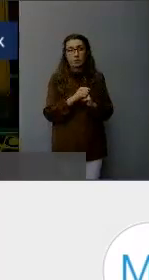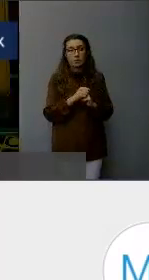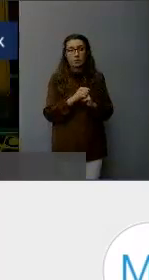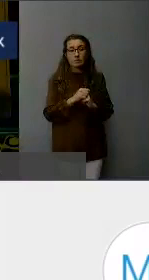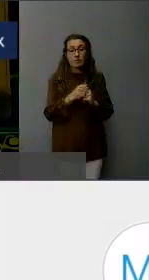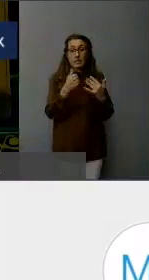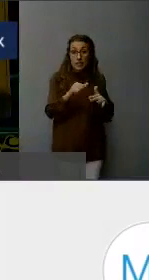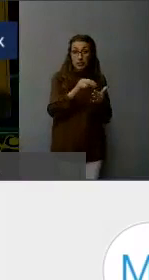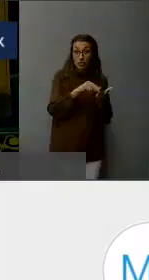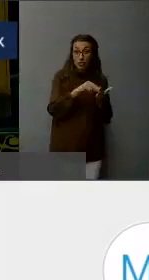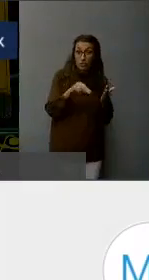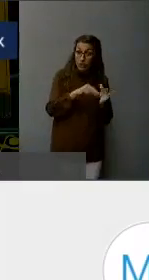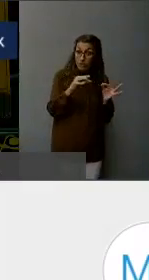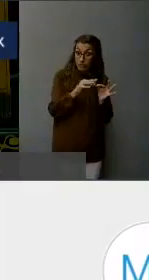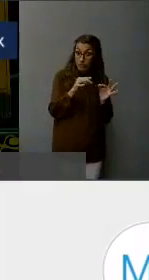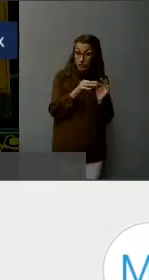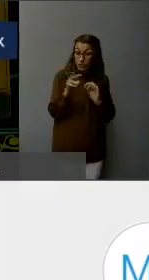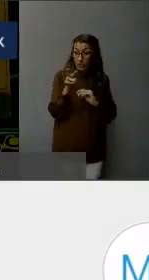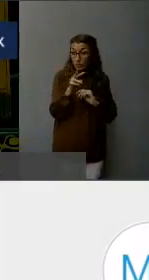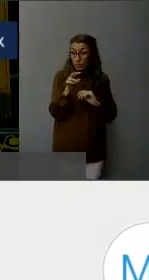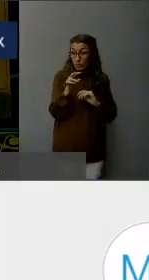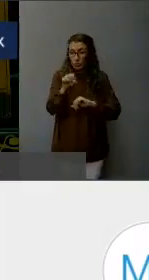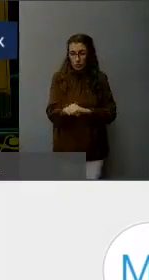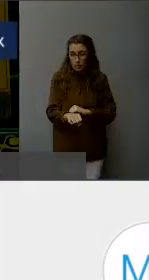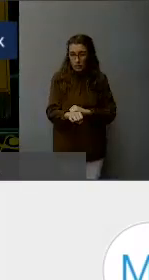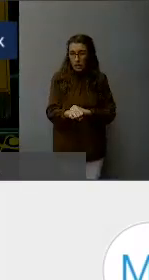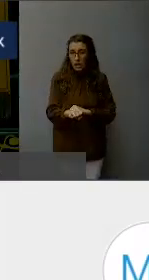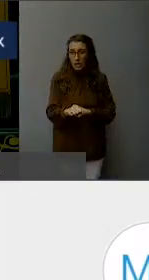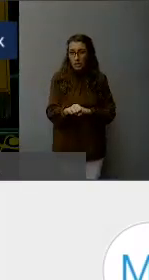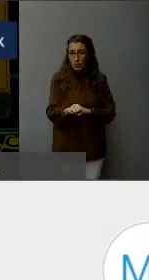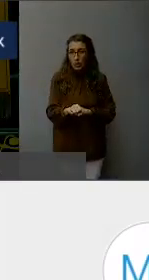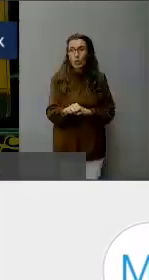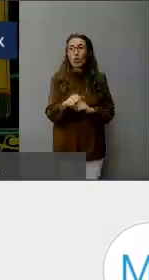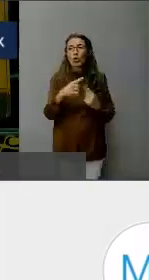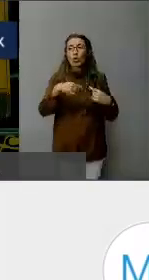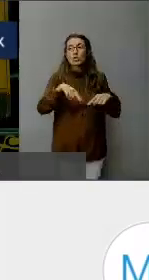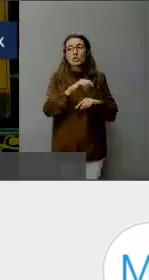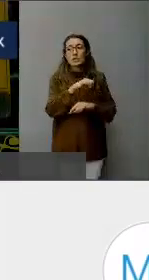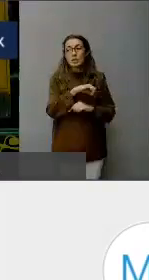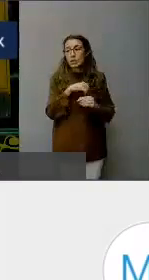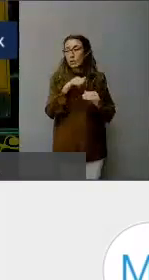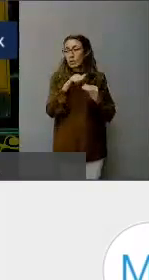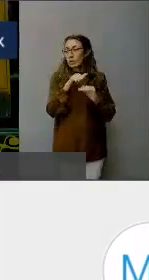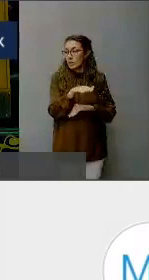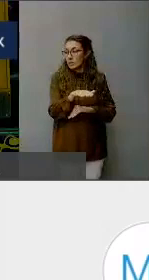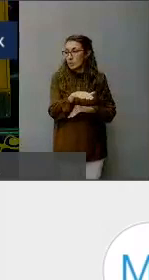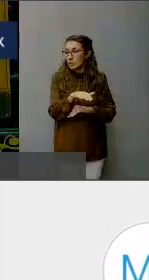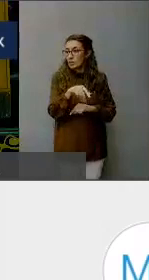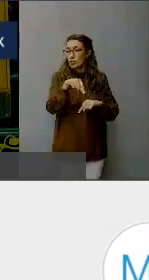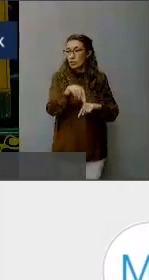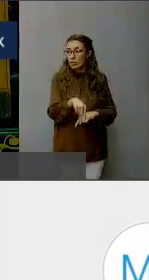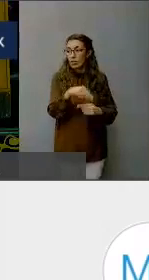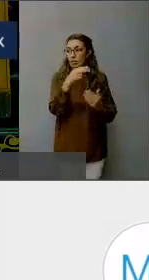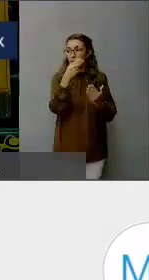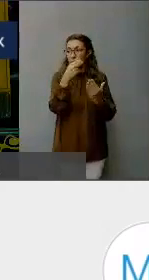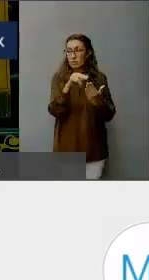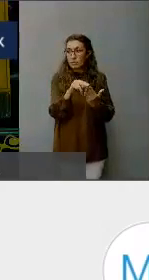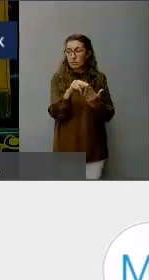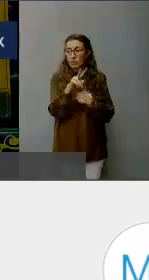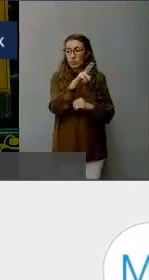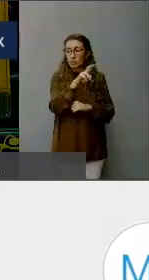16 voti favorevoli 22 contrari su 215 consiglio respinge pongo ora in votazione il